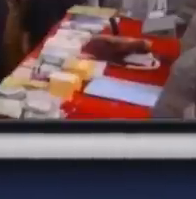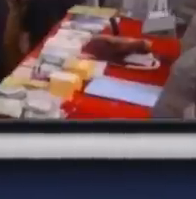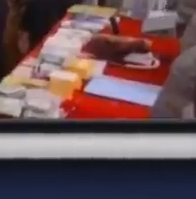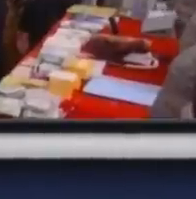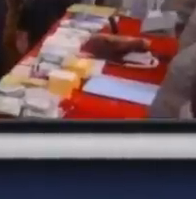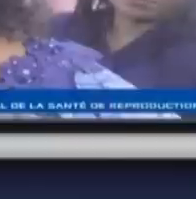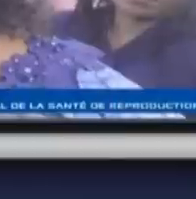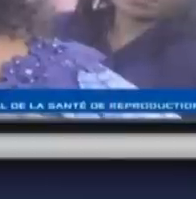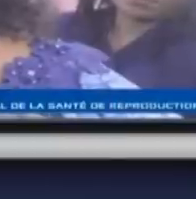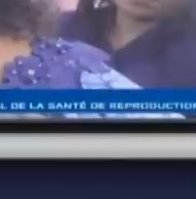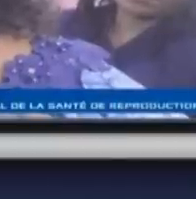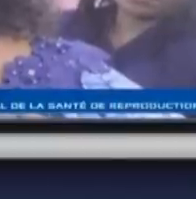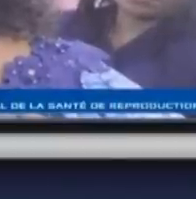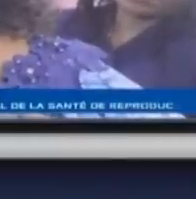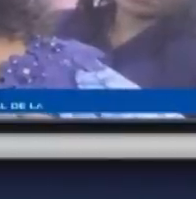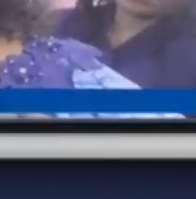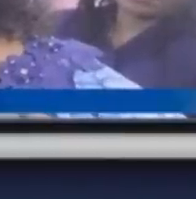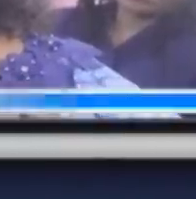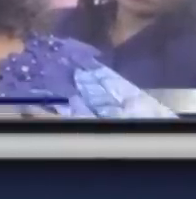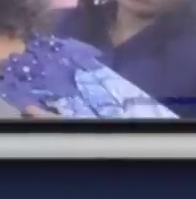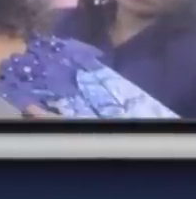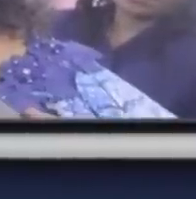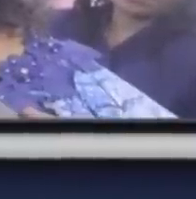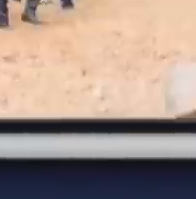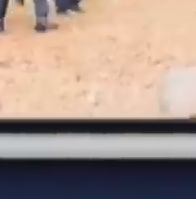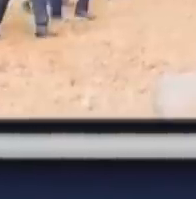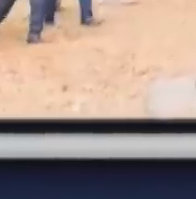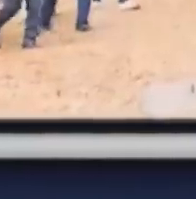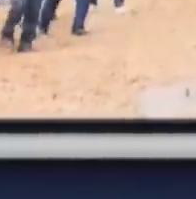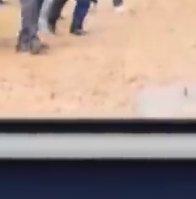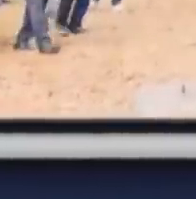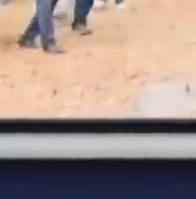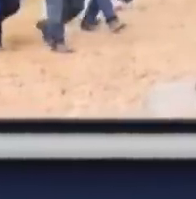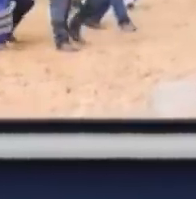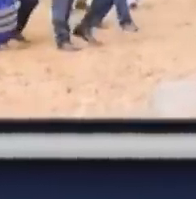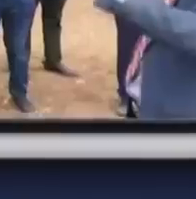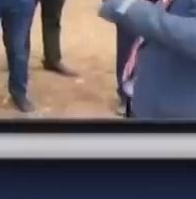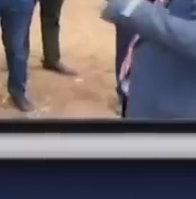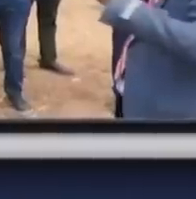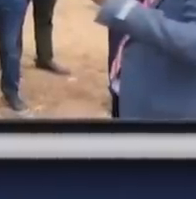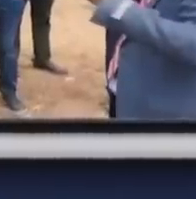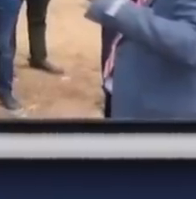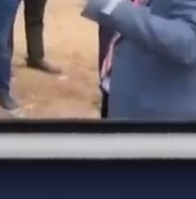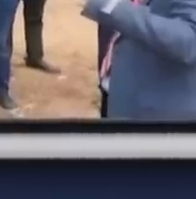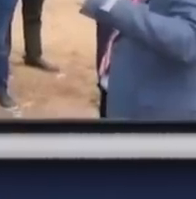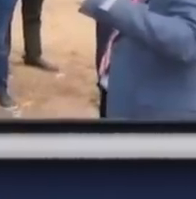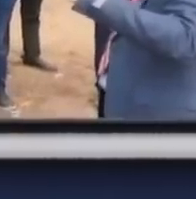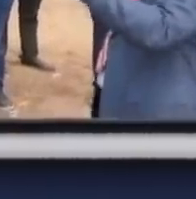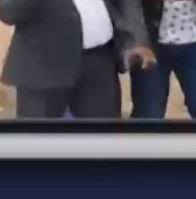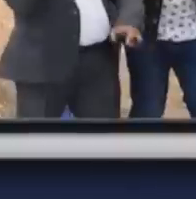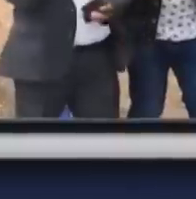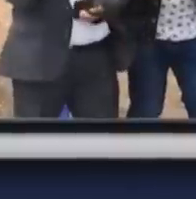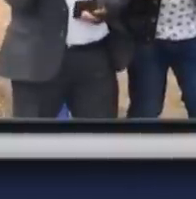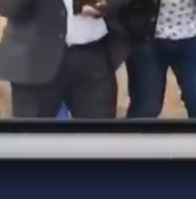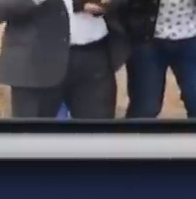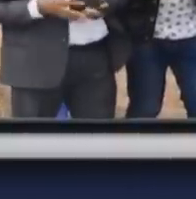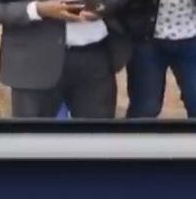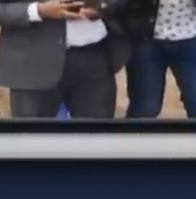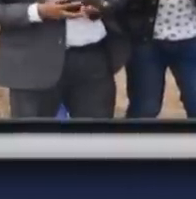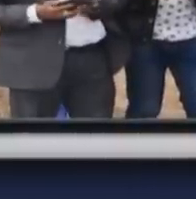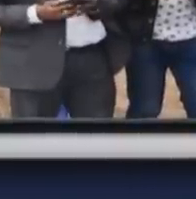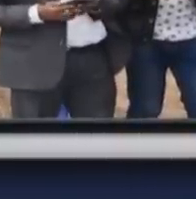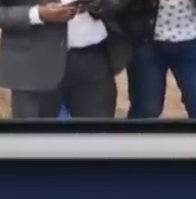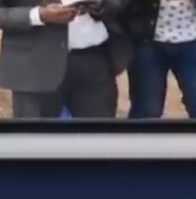célébré aujourd'hui la journée de la contraception. Comment capter de l'eau et construire des latrines en